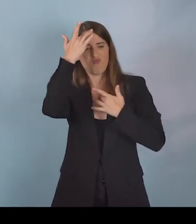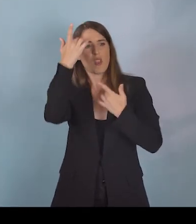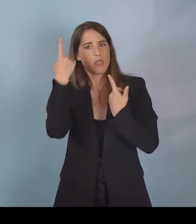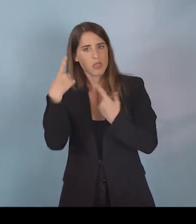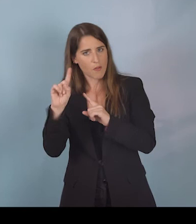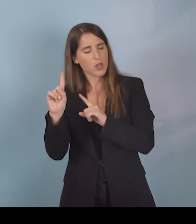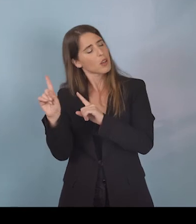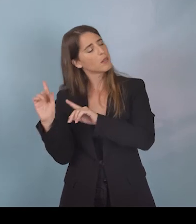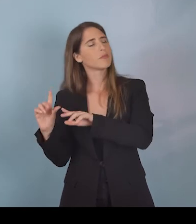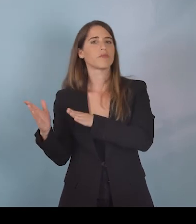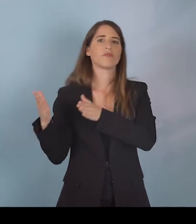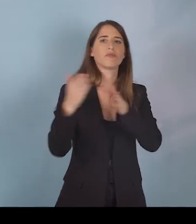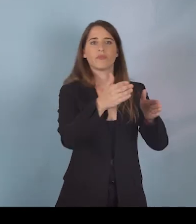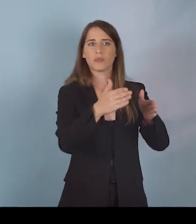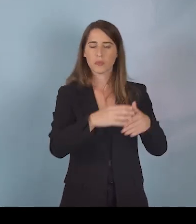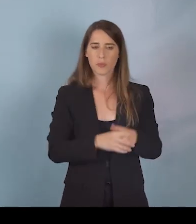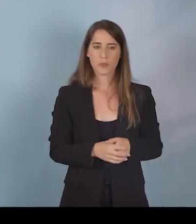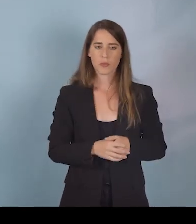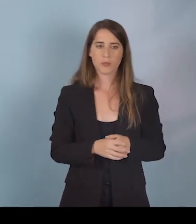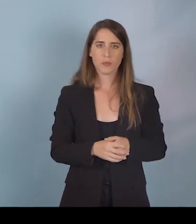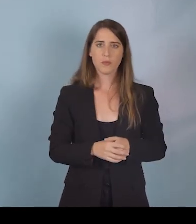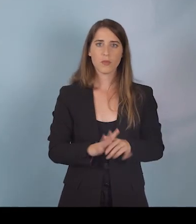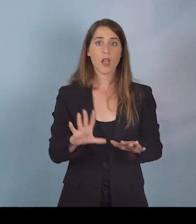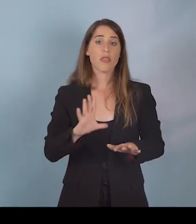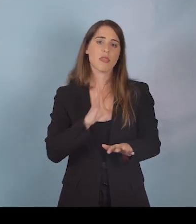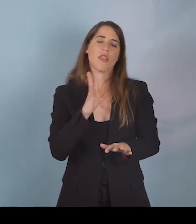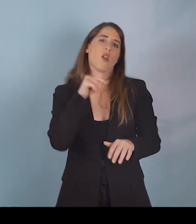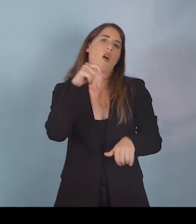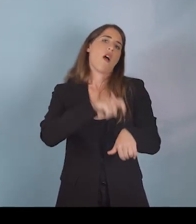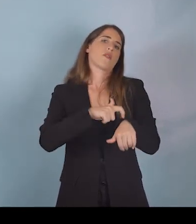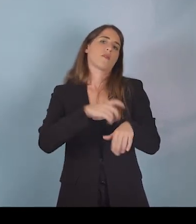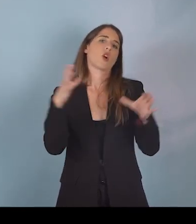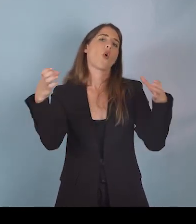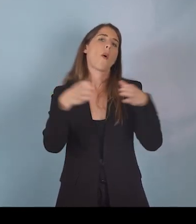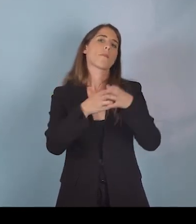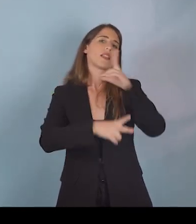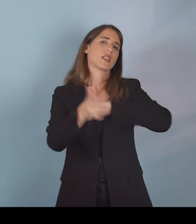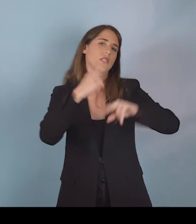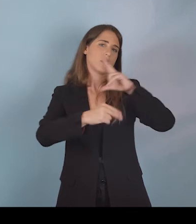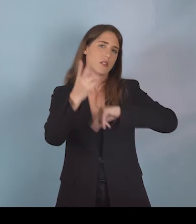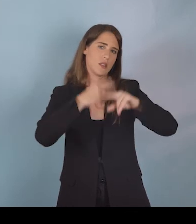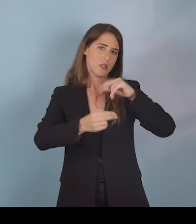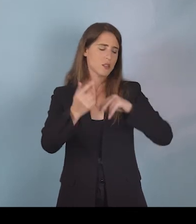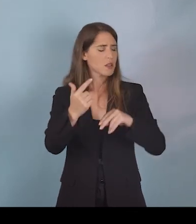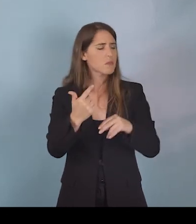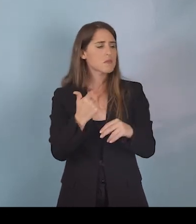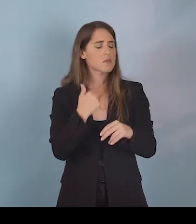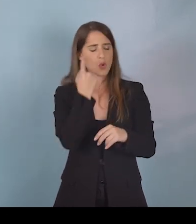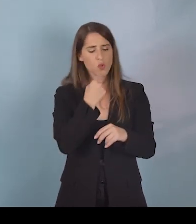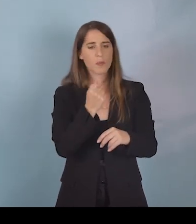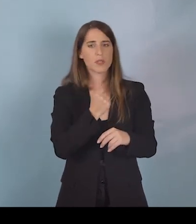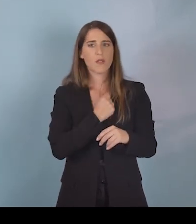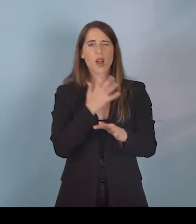πολύ λογικό, έχει διαφορετικές αντιλήψεις. Και εγώ πιστεύω ότι, χωρίς να πω σε καμία ενός είδους